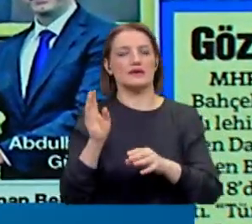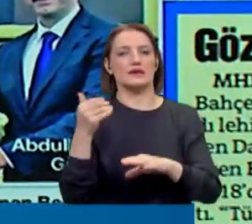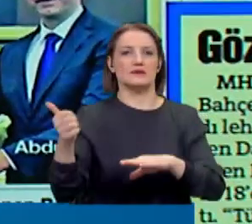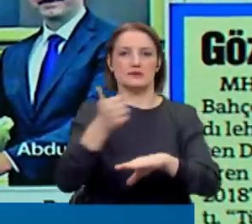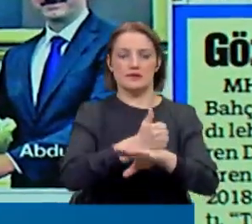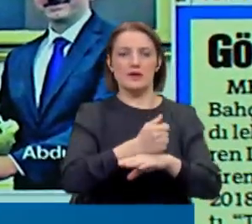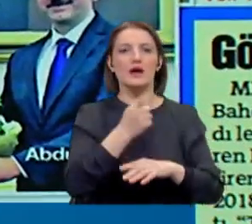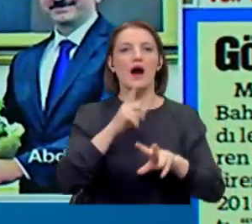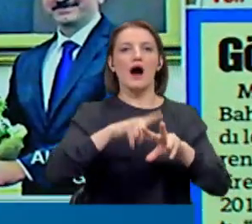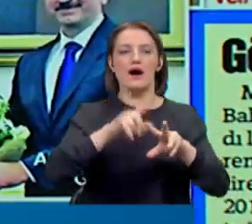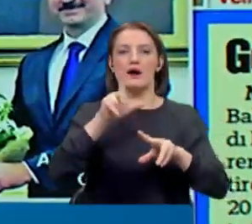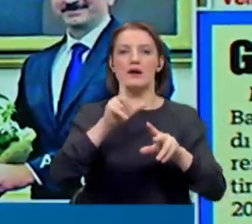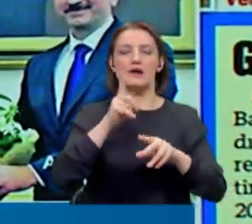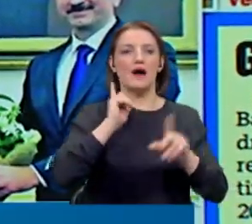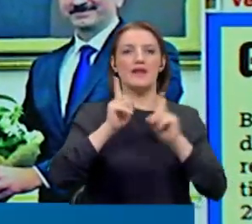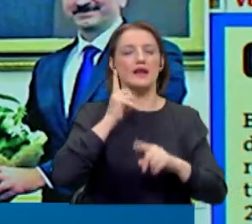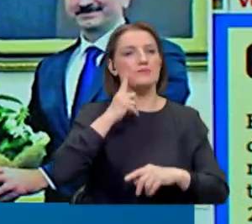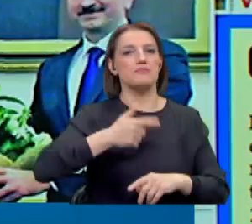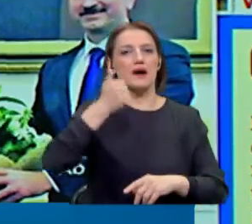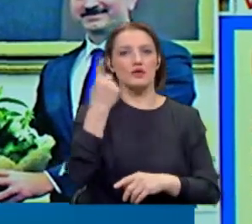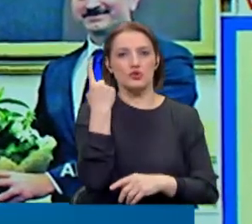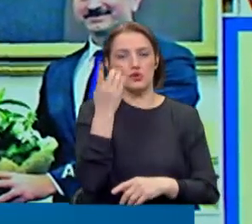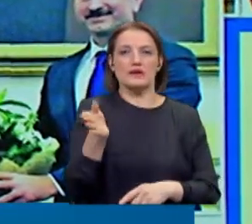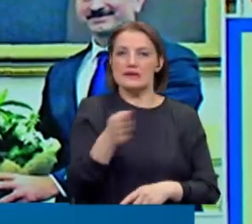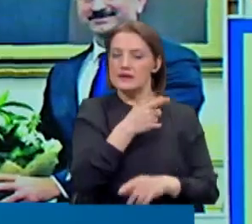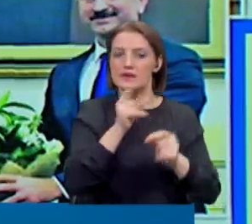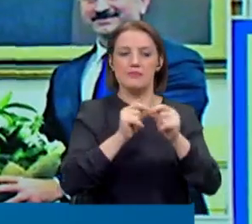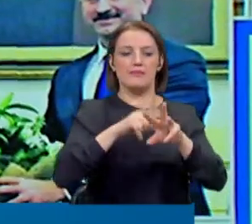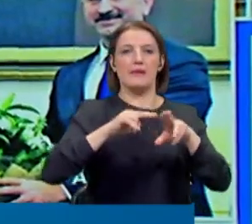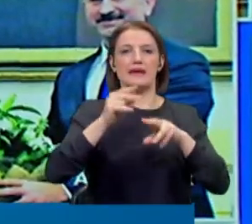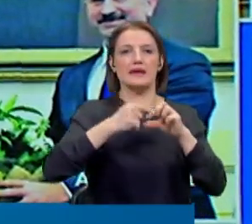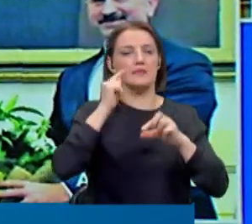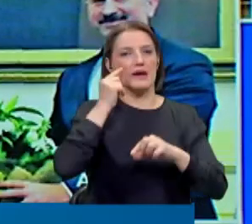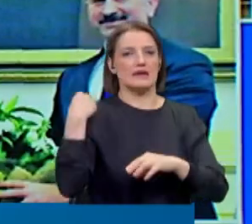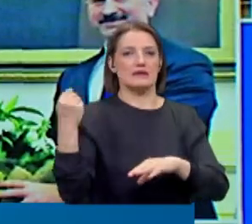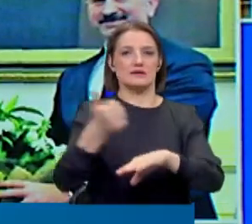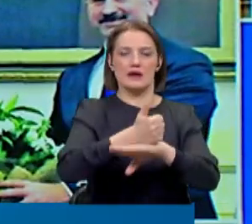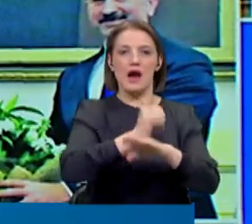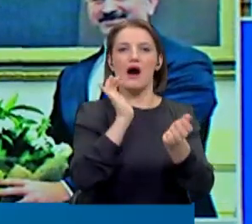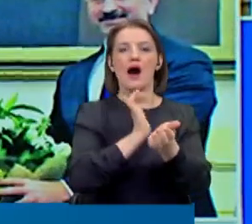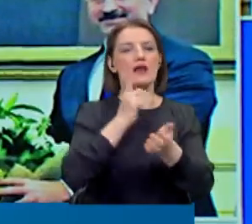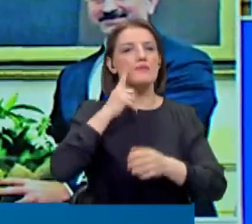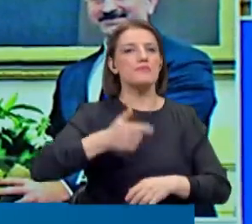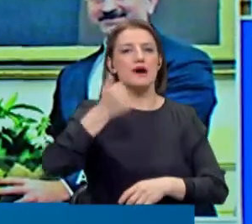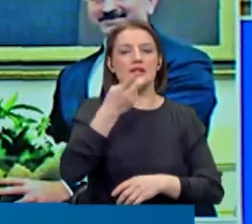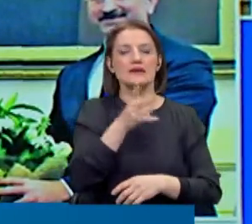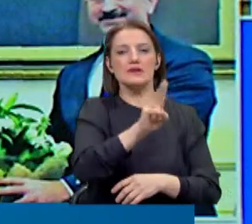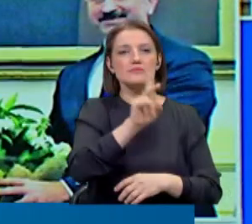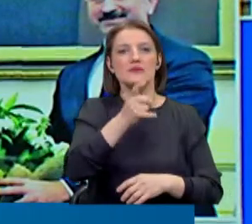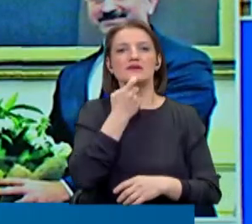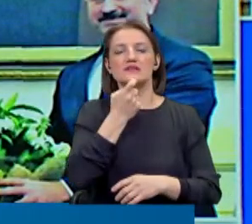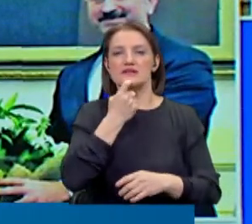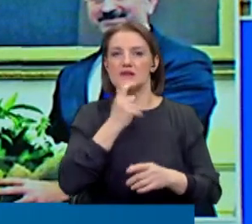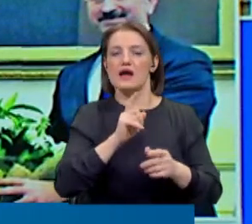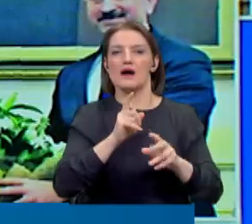Gül dün gitti ve yerine Bekir Bozdağ geldi aile bakanı Zehra Zümrüt Selçuk 2021'de gitti yerine